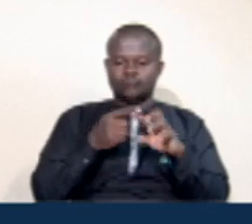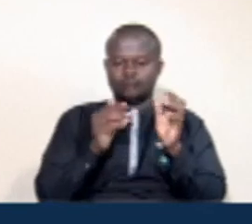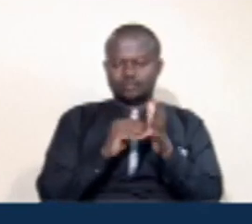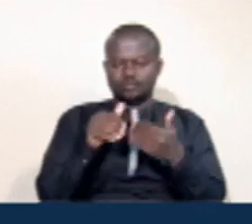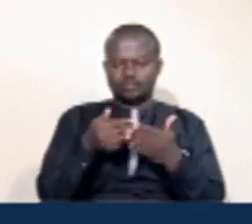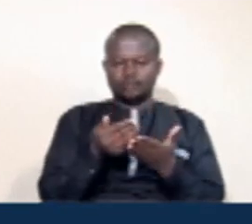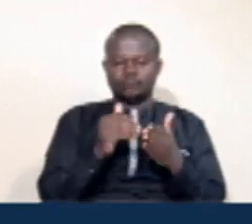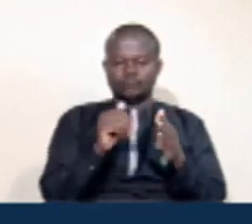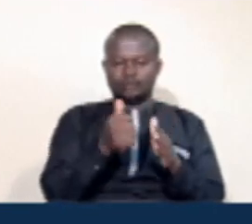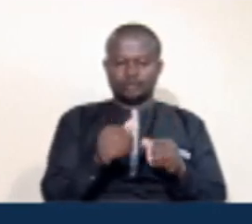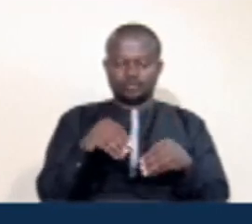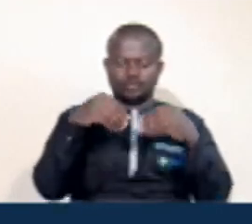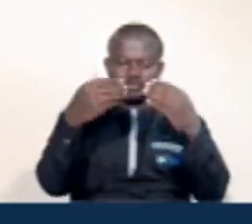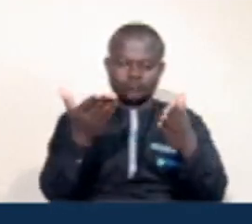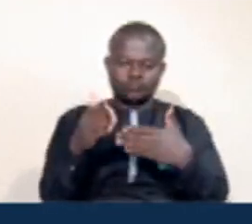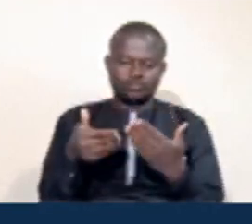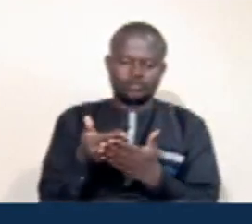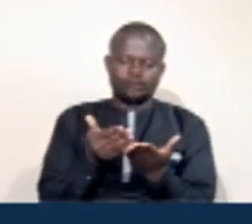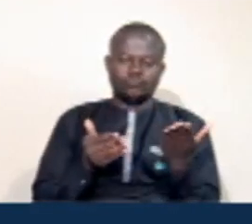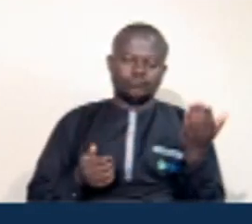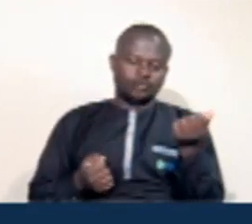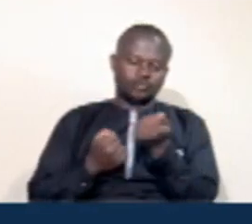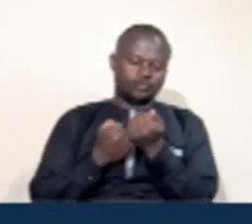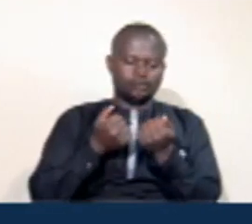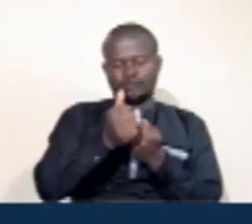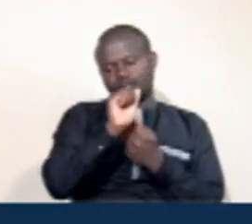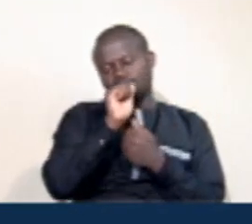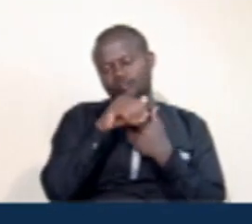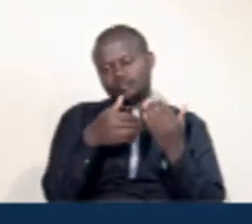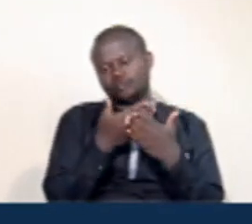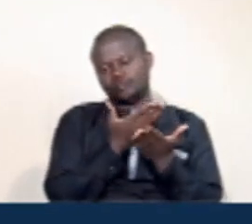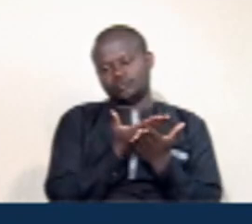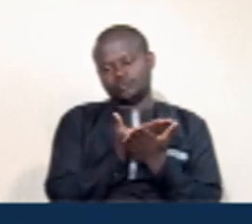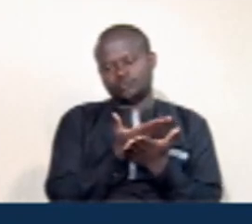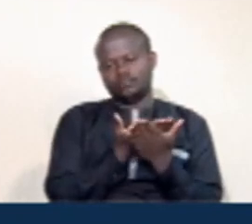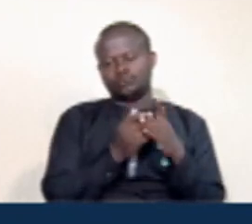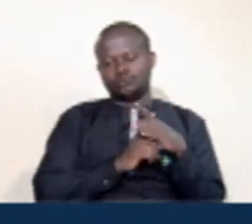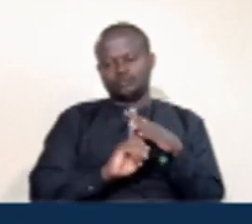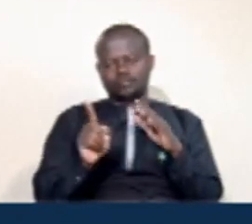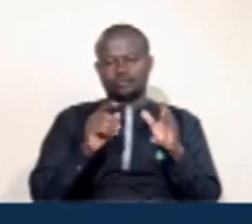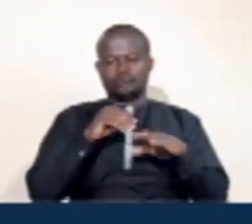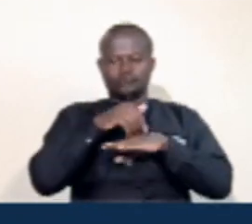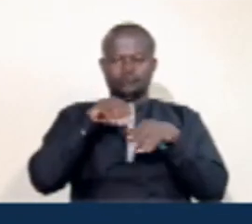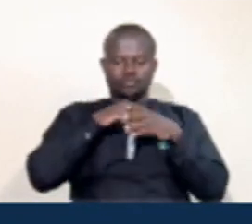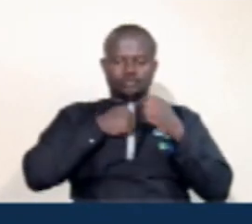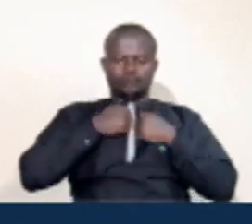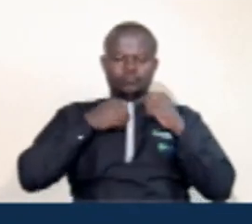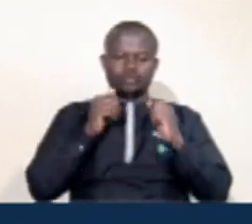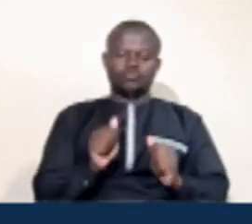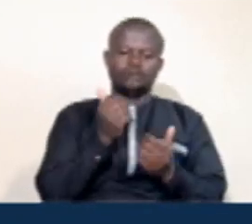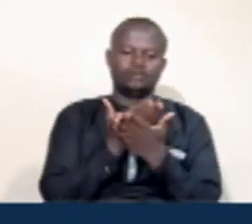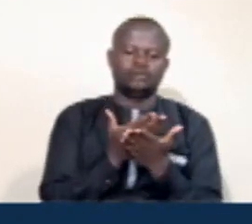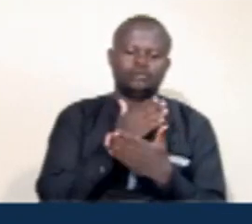bakaba batarabuhabwa batarashyigikiye ko aba basaba ubuhungiro bakoherezwa mu Rwanda bari